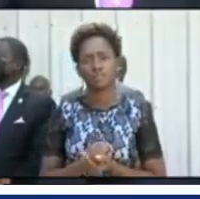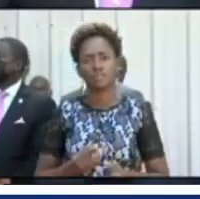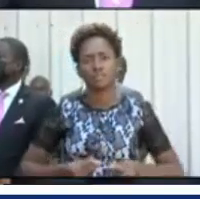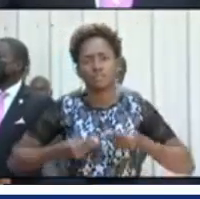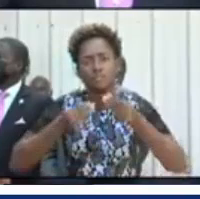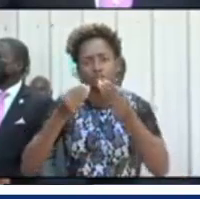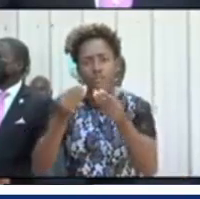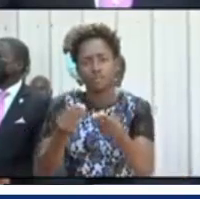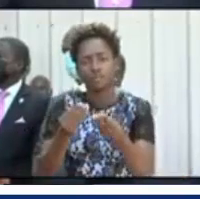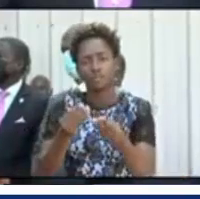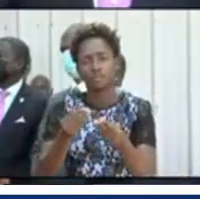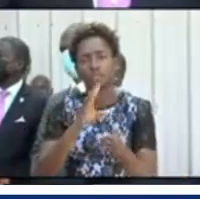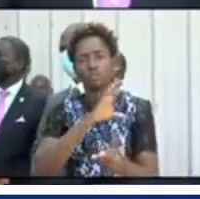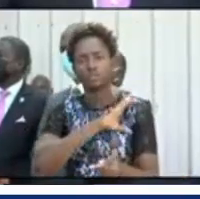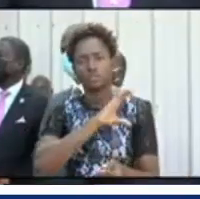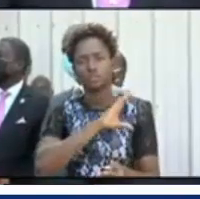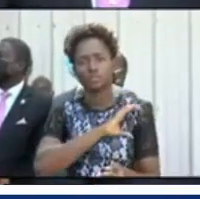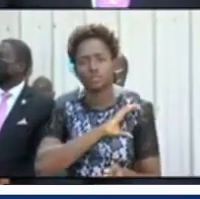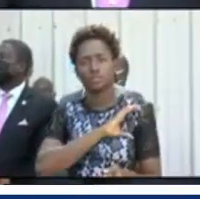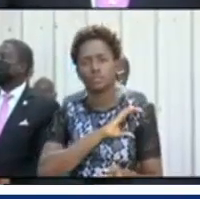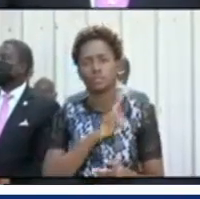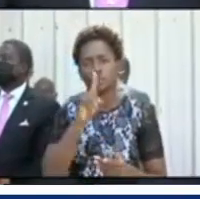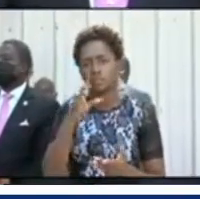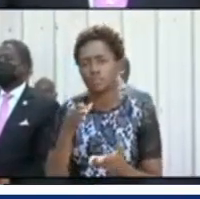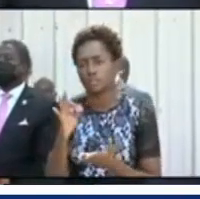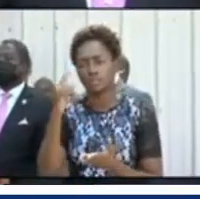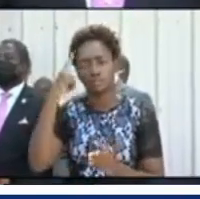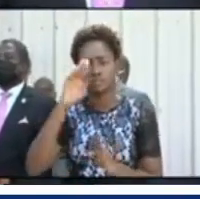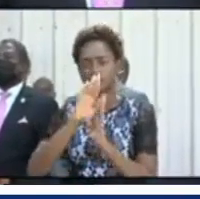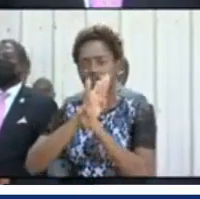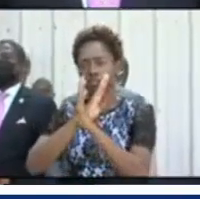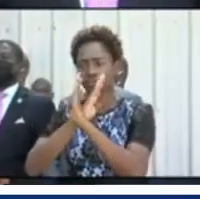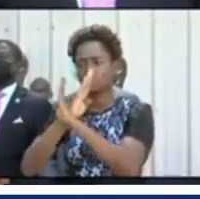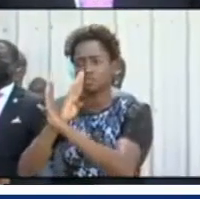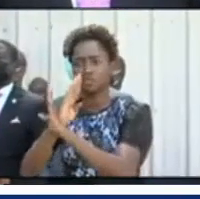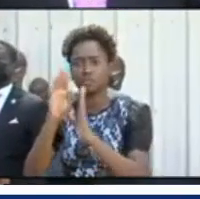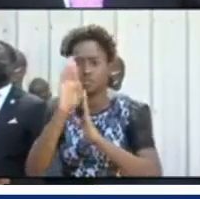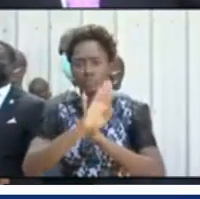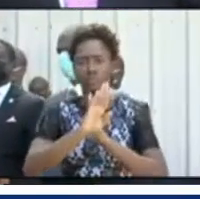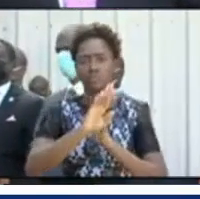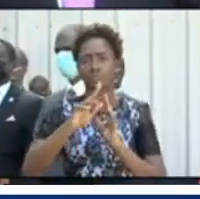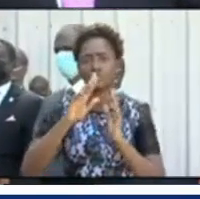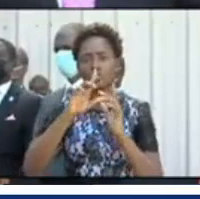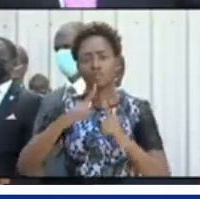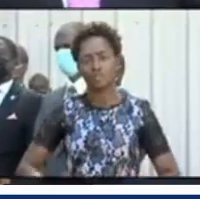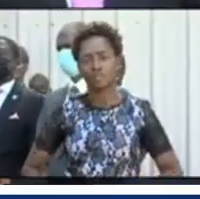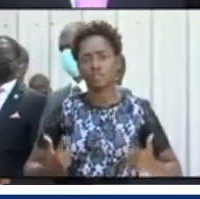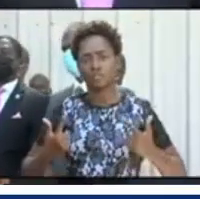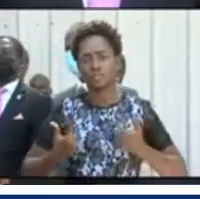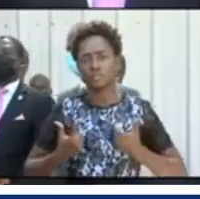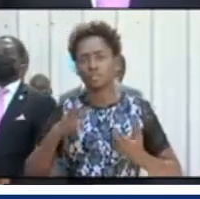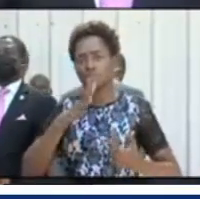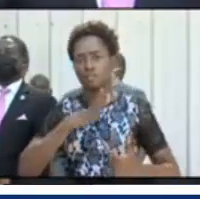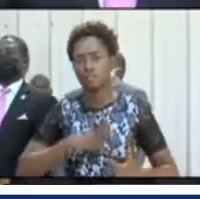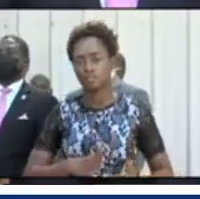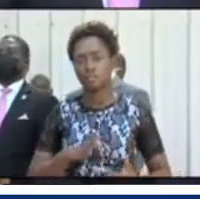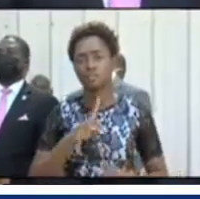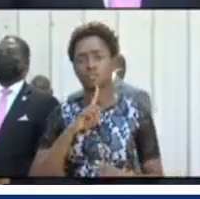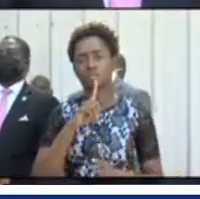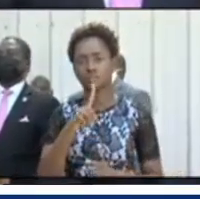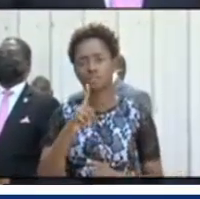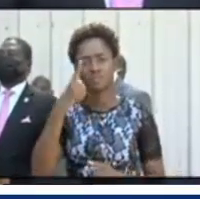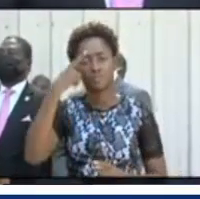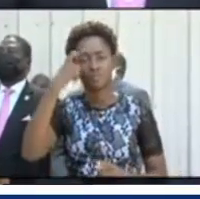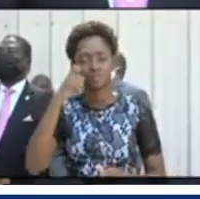bail la police possibilité pour sécuriser vie à bien réellement parce que